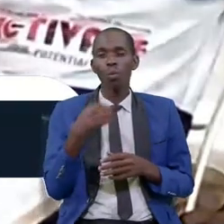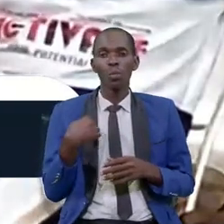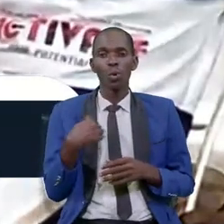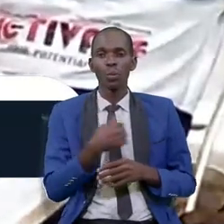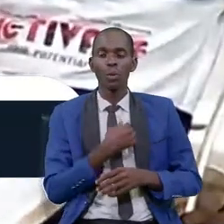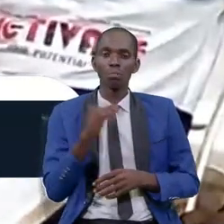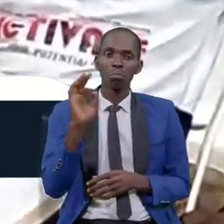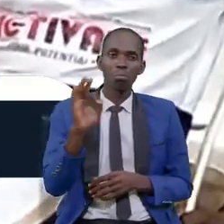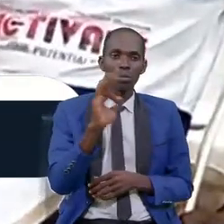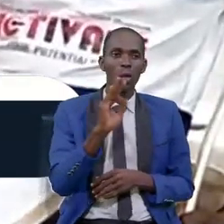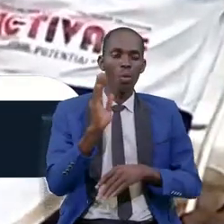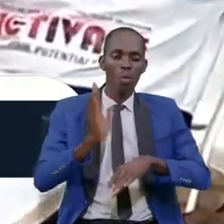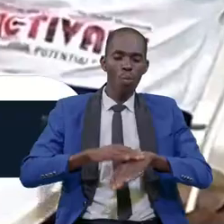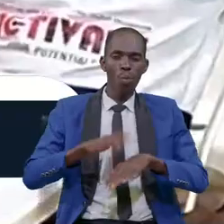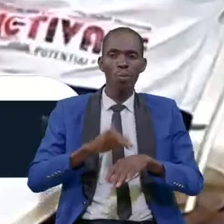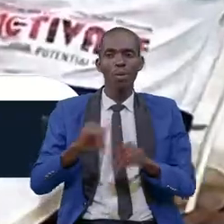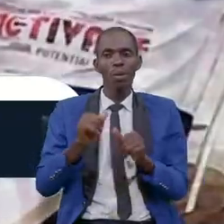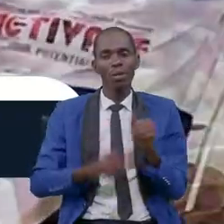Colossiens 1, 28.